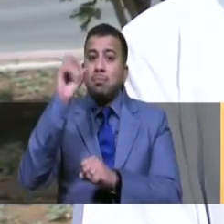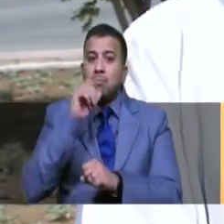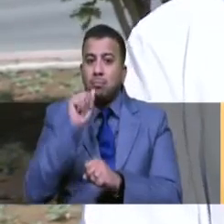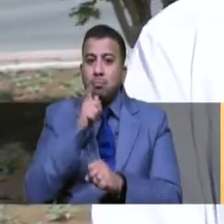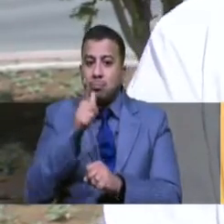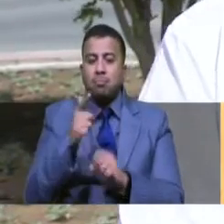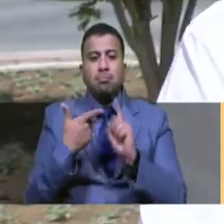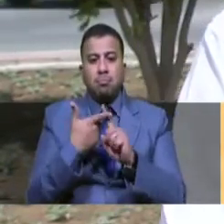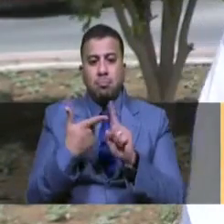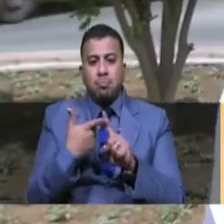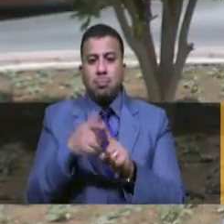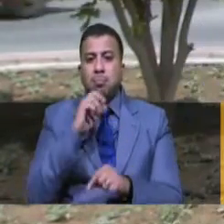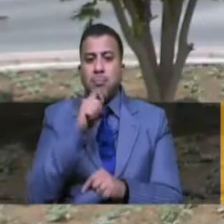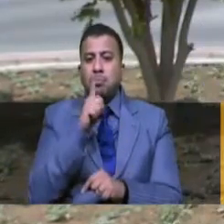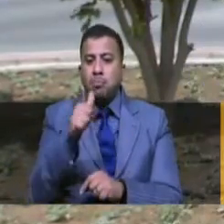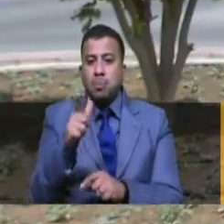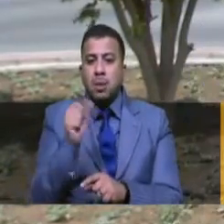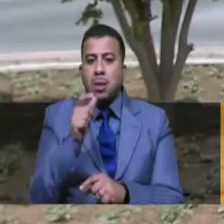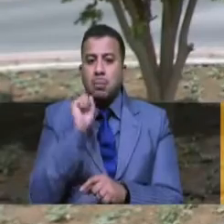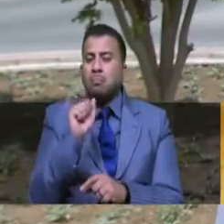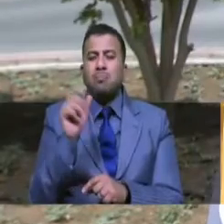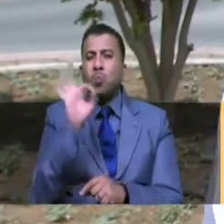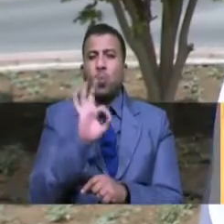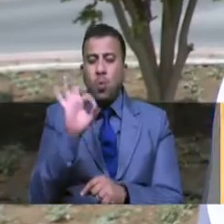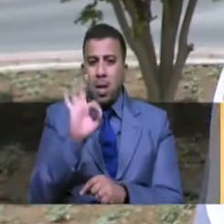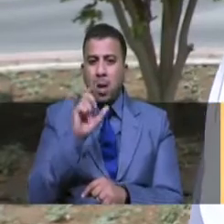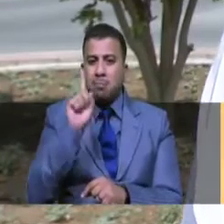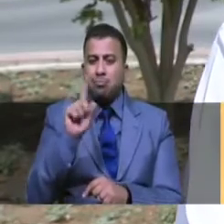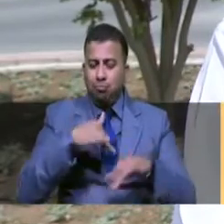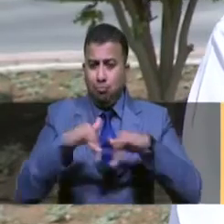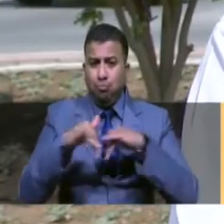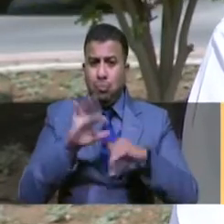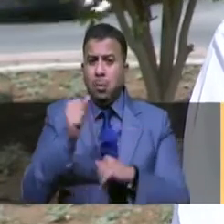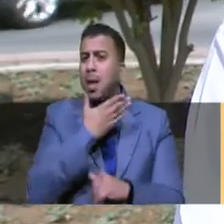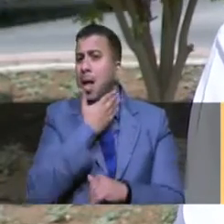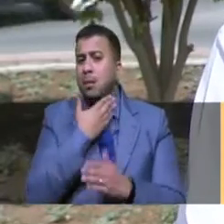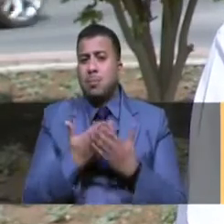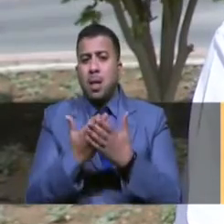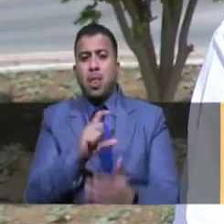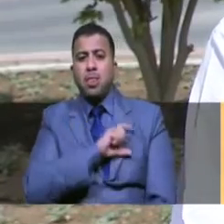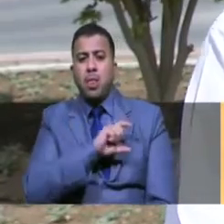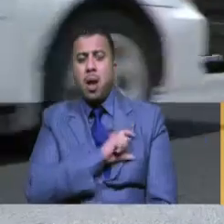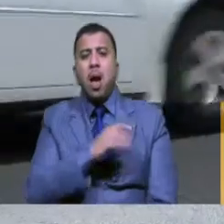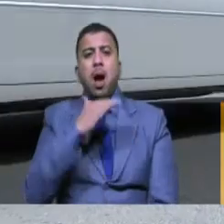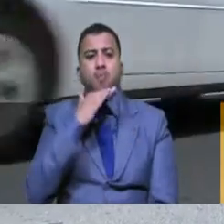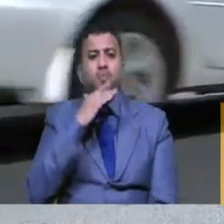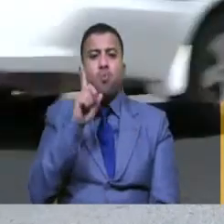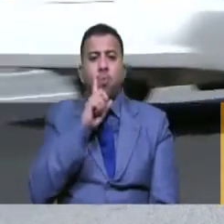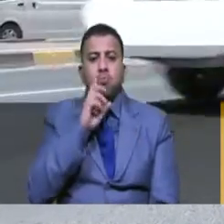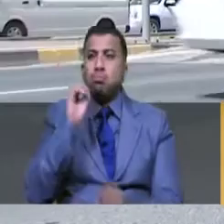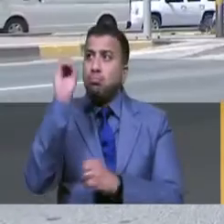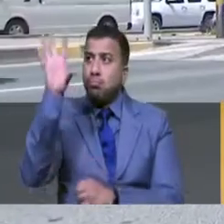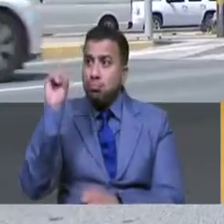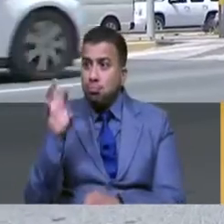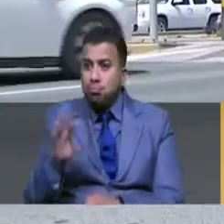الأولى. المطبة الثانية حقيقة متواجدة أمام مدرسة الجميلة أبو حيرد، وهذه حقيقة يعني خدمت كثير من الطلاب وأولياء الأمور. كما